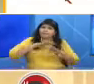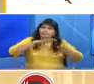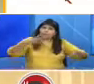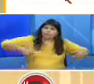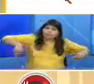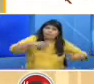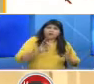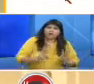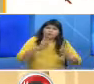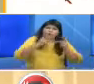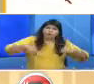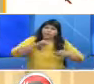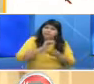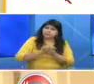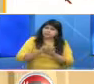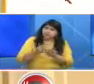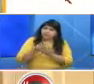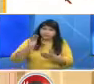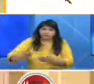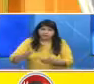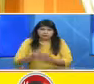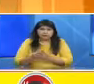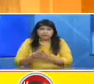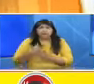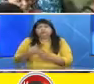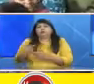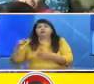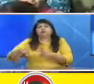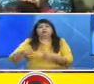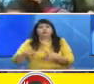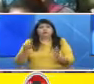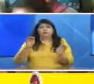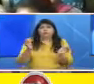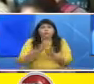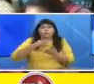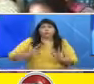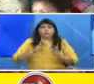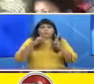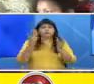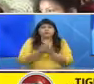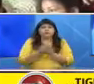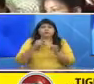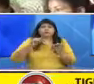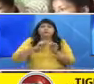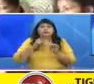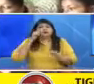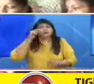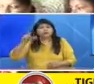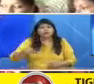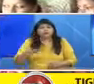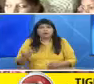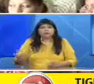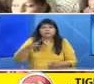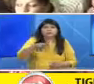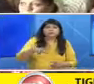वनम व्याघ्रम न पालयेत। अर्थात यदि वन न हो तो बाघ मनुष्य की आबादी